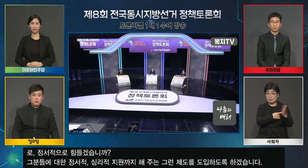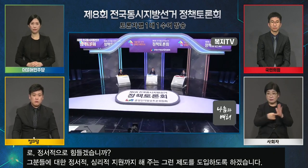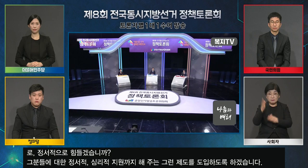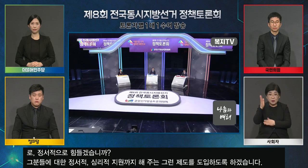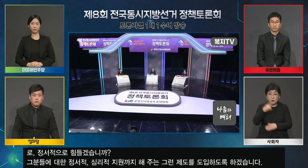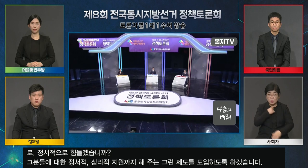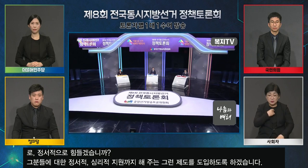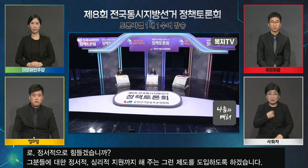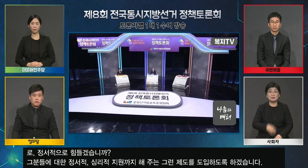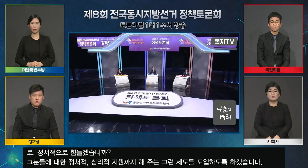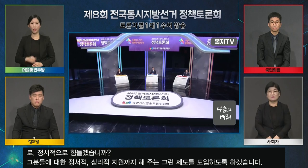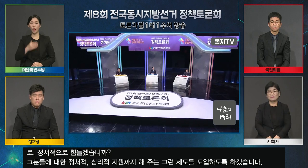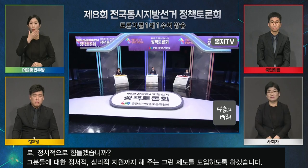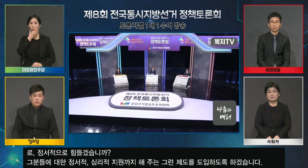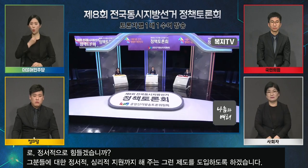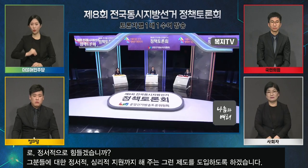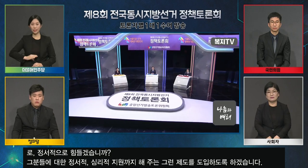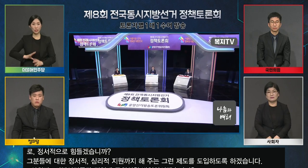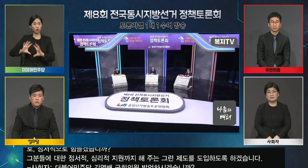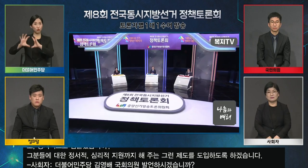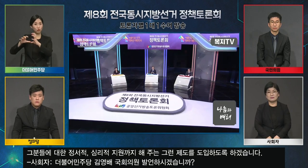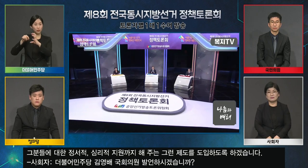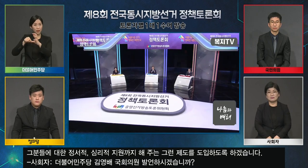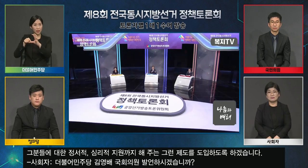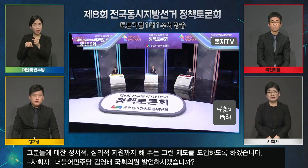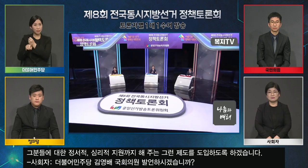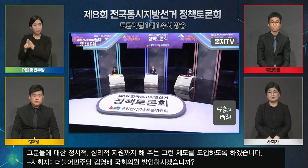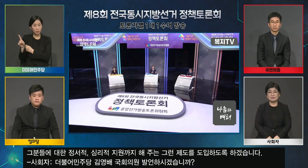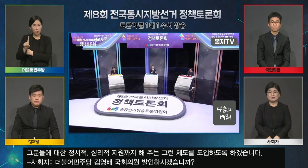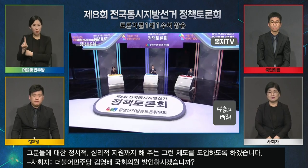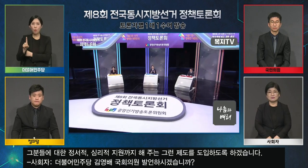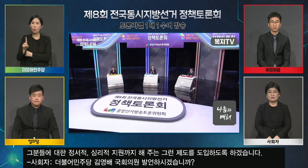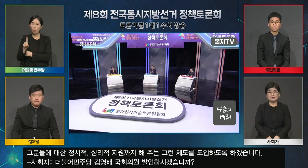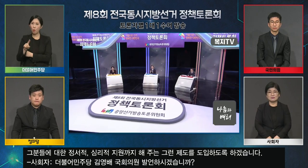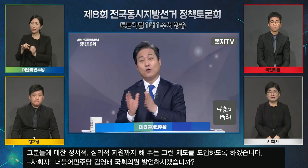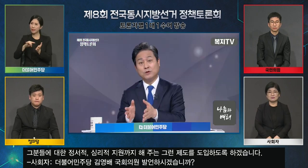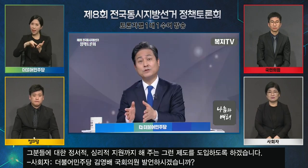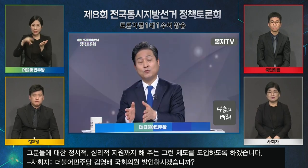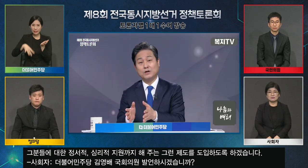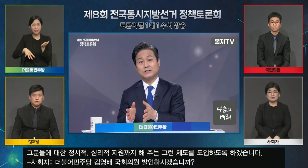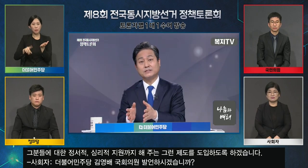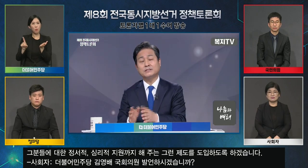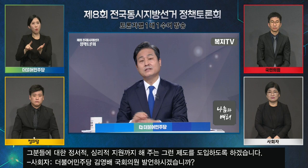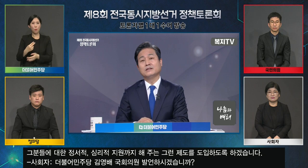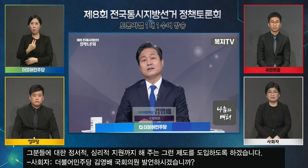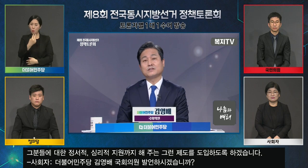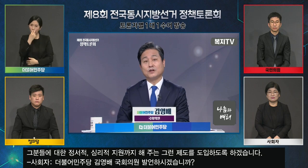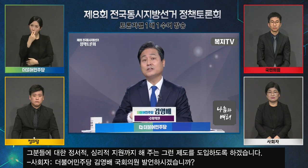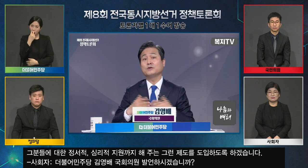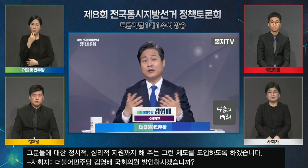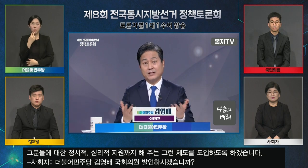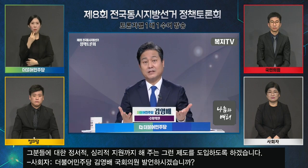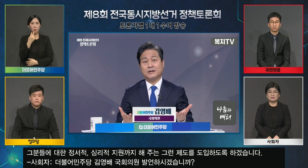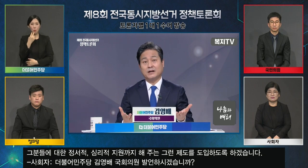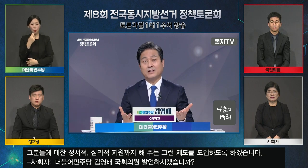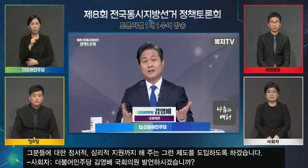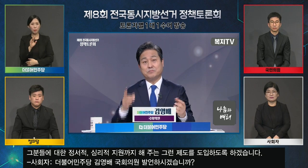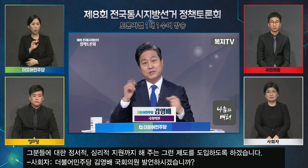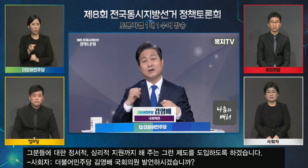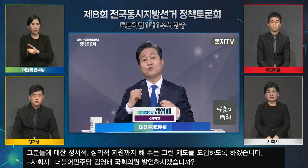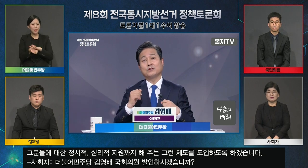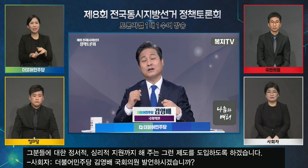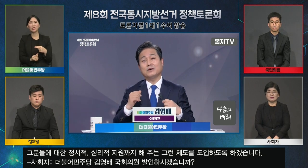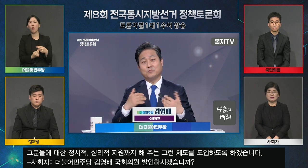복지국가는 평소에 세금을 통하든 아니면 보험을 통하든 적립을 해놨다가